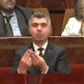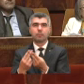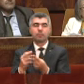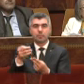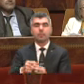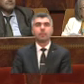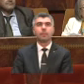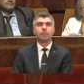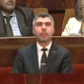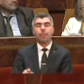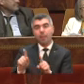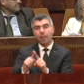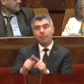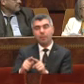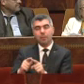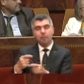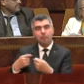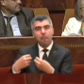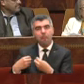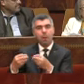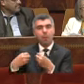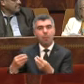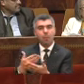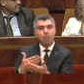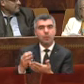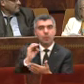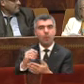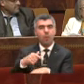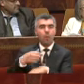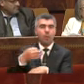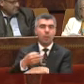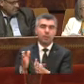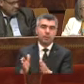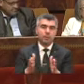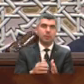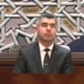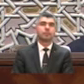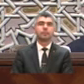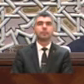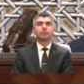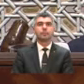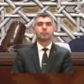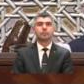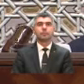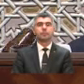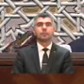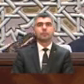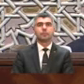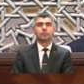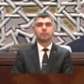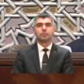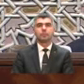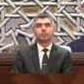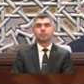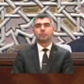يوليو عندهم الوسائل، عندهم. انتهى التوقيت سيد نائب المحترم، انتهى التوقيت، انتهى